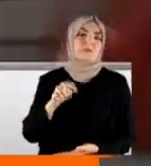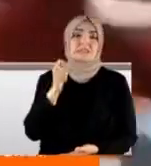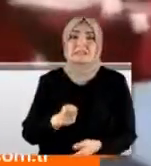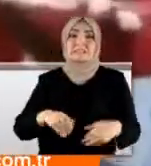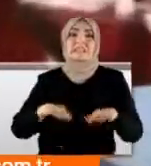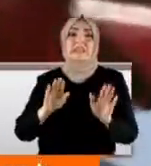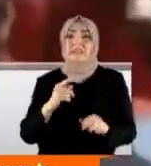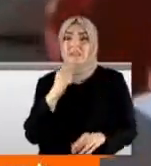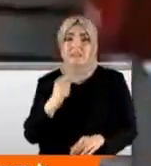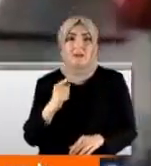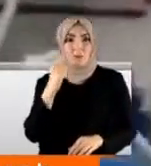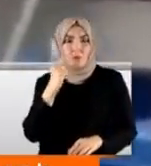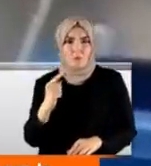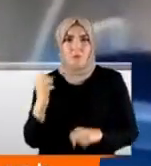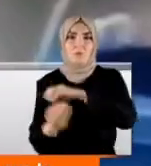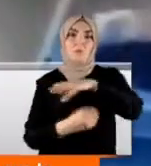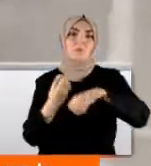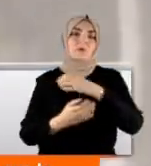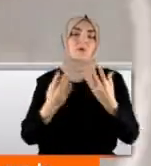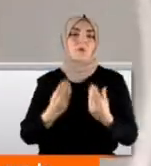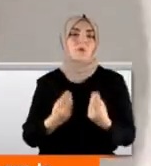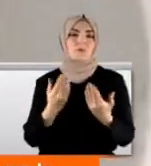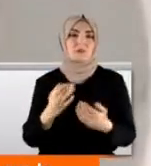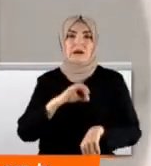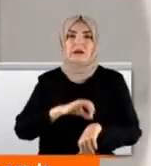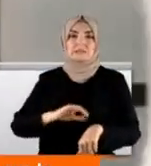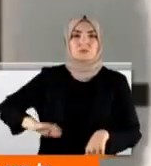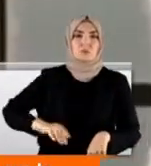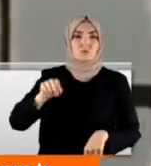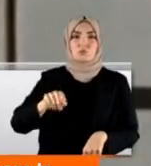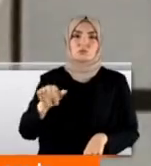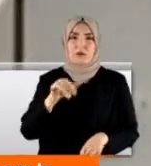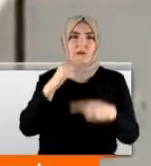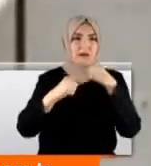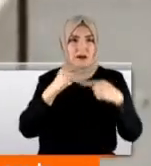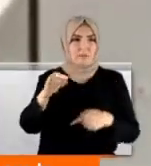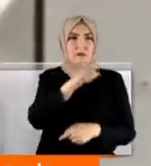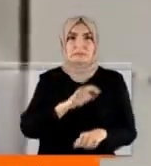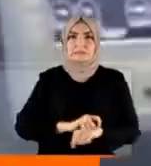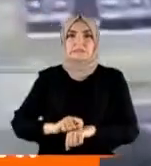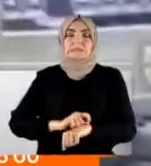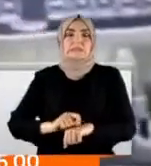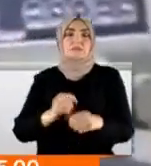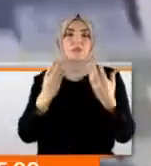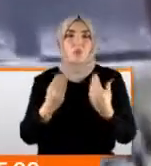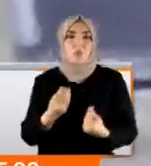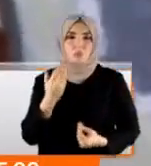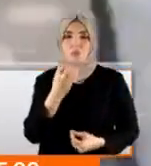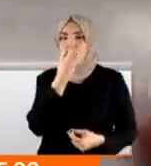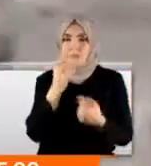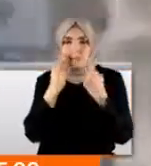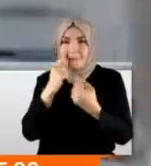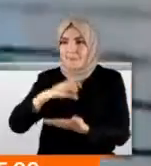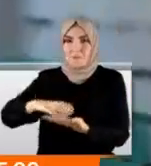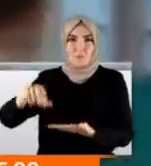iddia ortalığı birbirine kattı. Hasta çocuğun yakınları öfkelendi. Yoğun bakım ünitesinde görevli sağlık